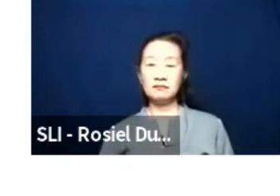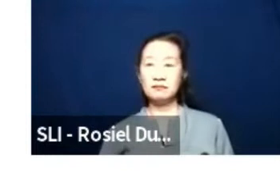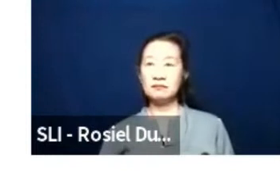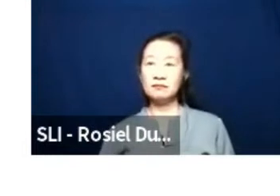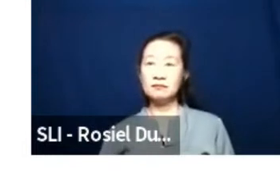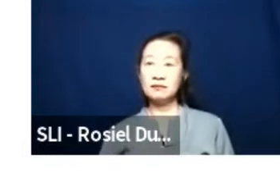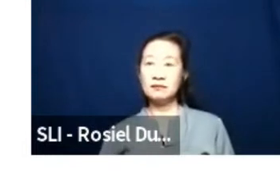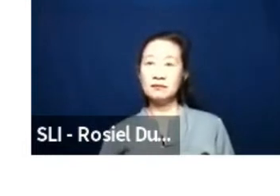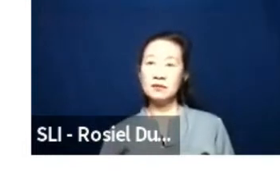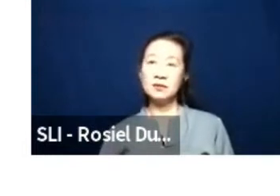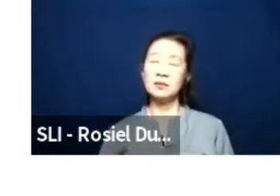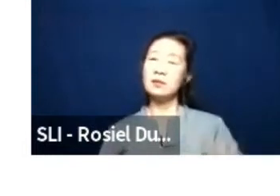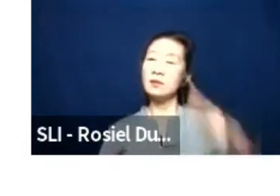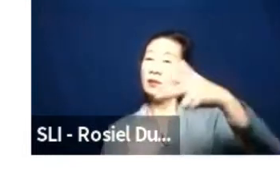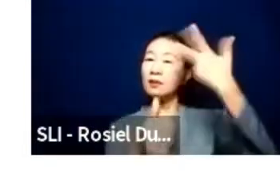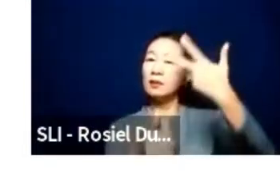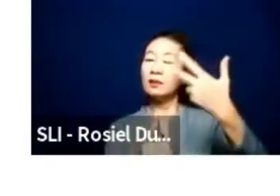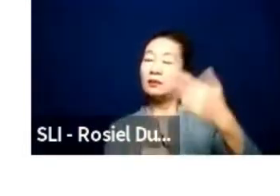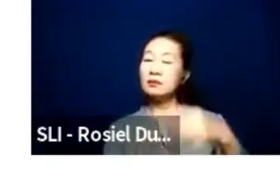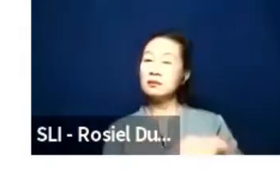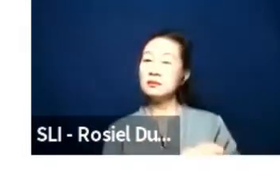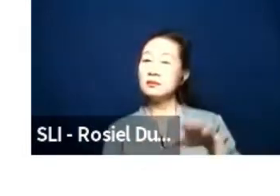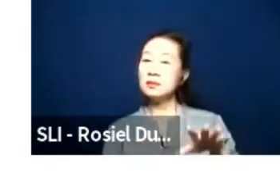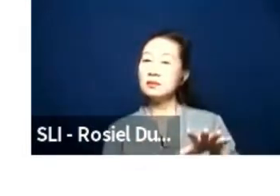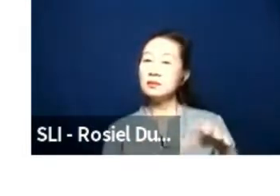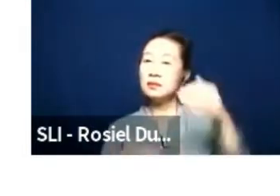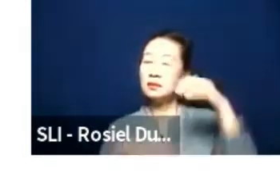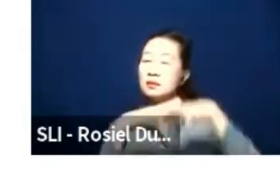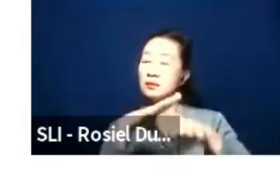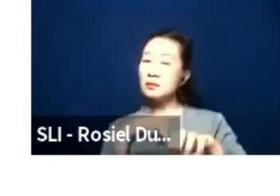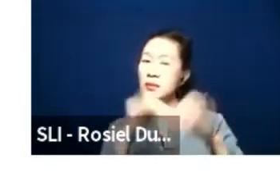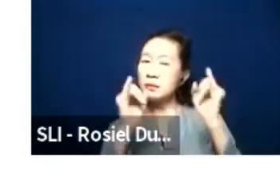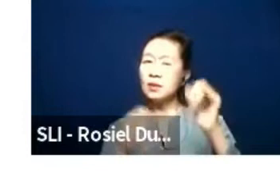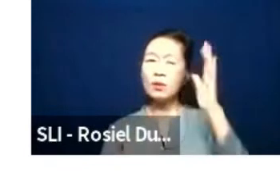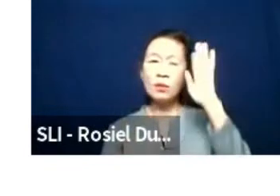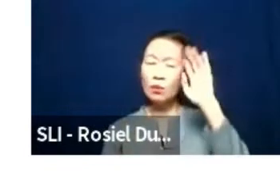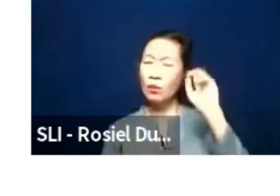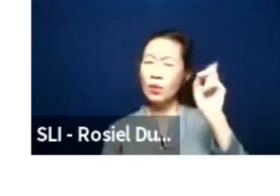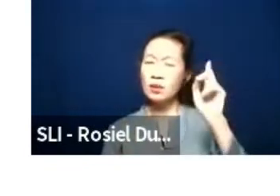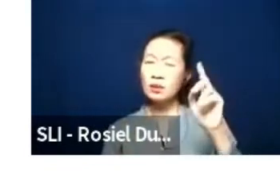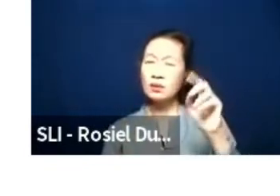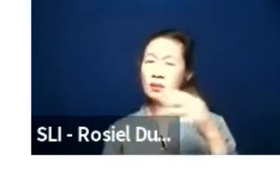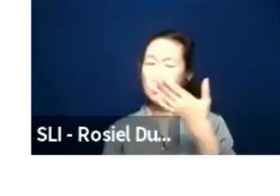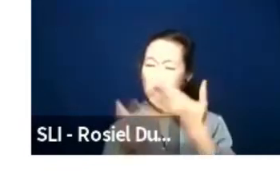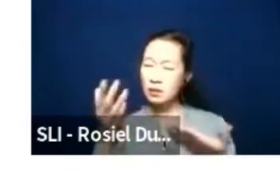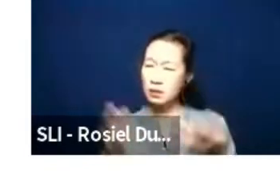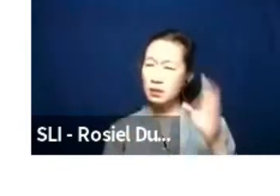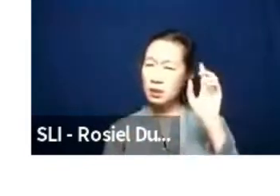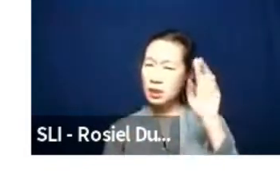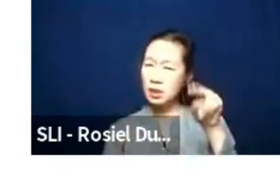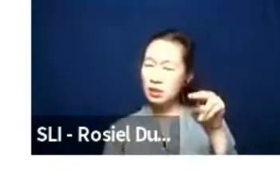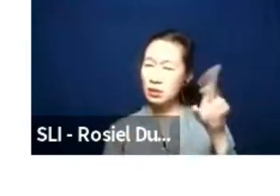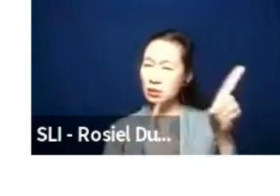So sa pangatlong step natin, dito na papasok yung pag-identify. Ano-ano ba yung kailangan natin gawin? At sino